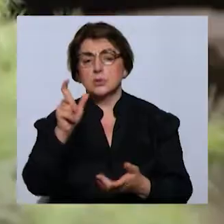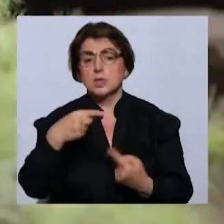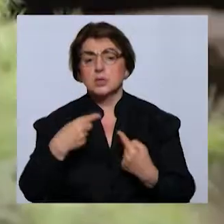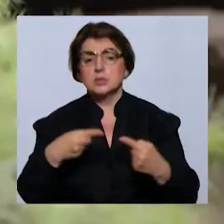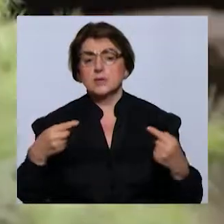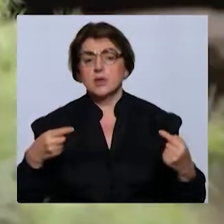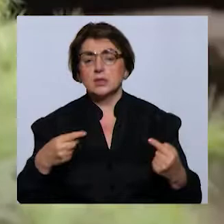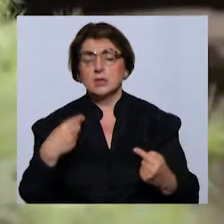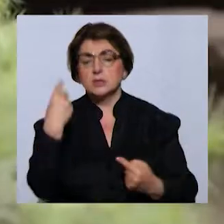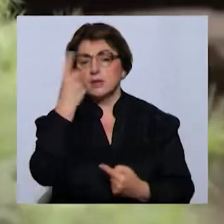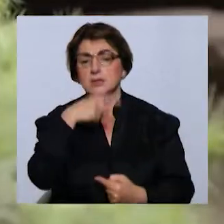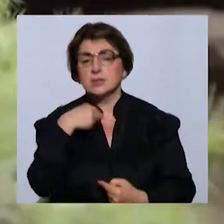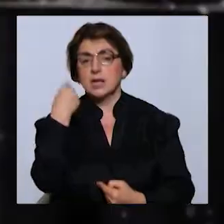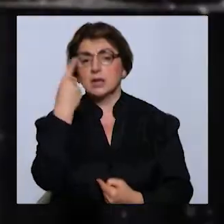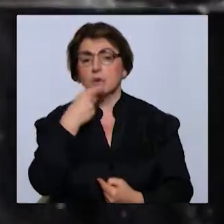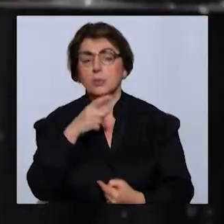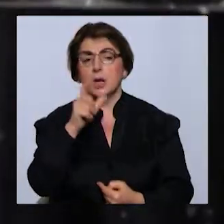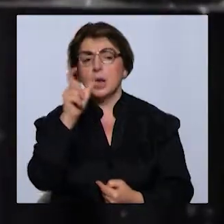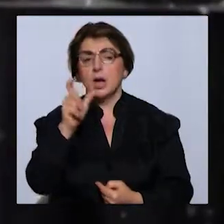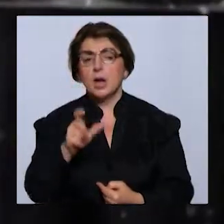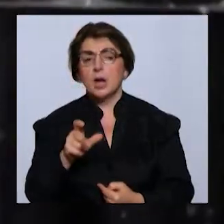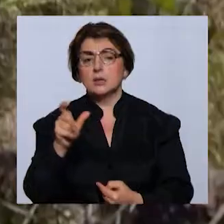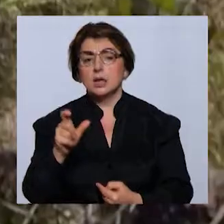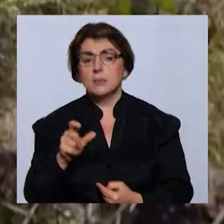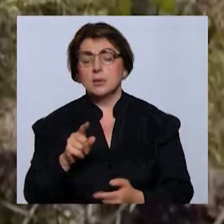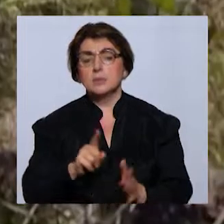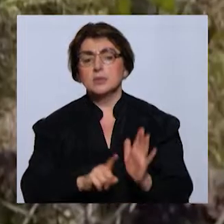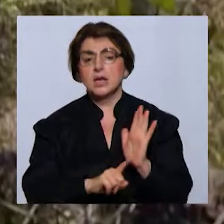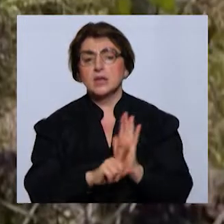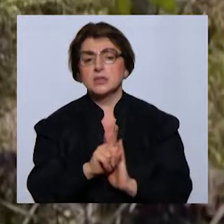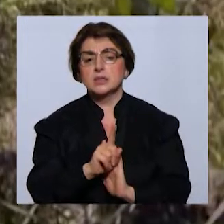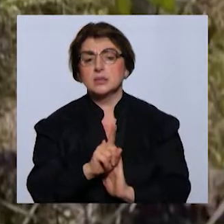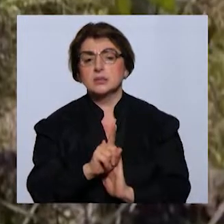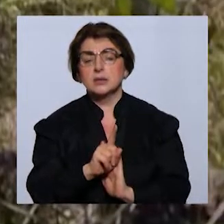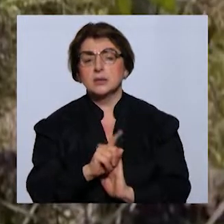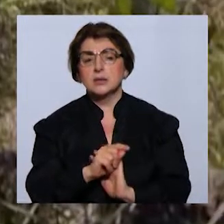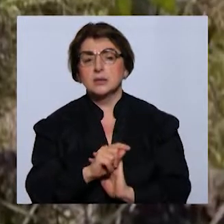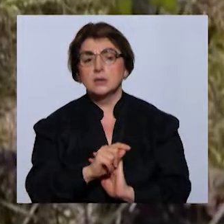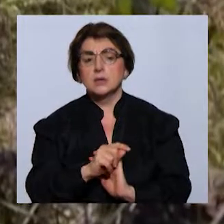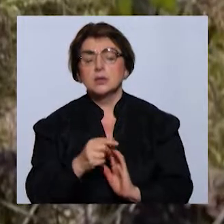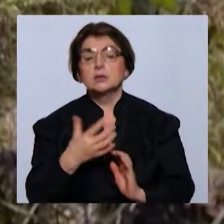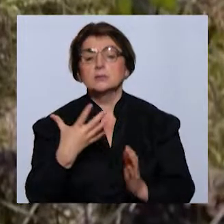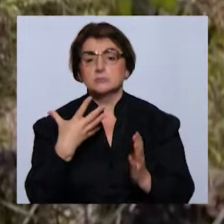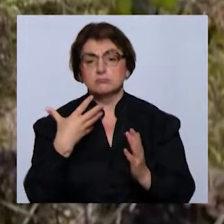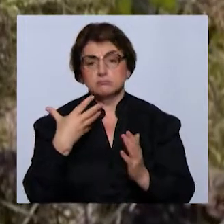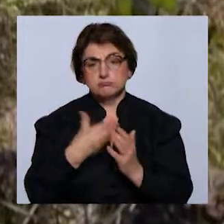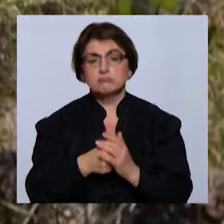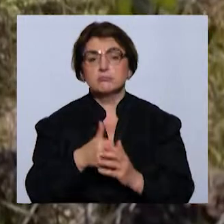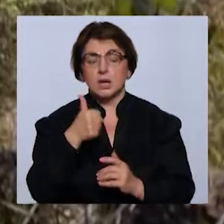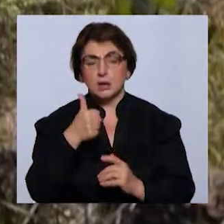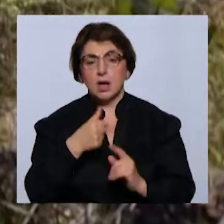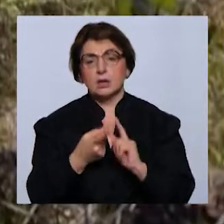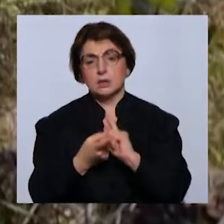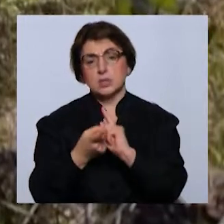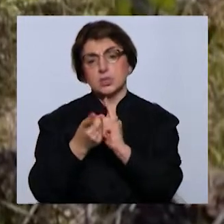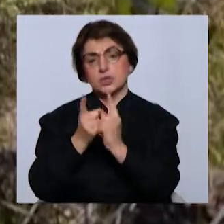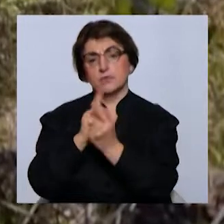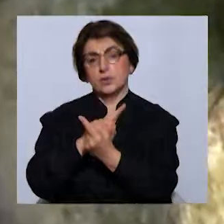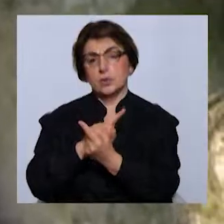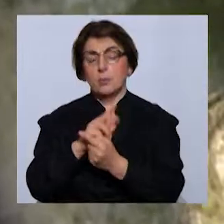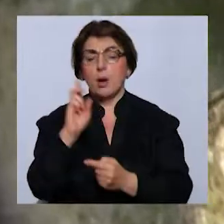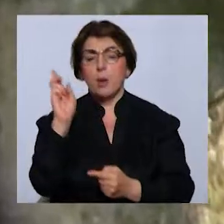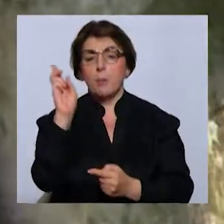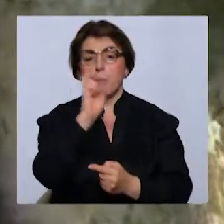სხვადასხვა სახეობები. ადამიანებმა დაიწყეს სასიკეთო ცვლილება ეკოლოგიის